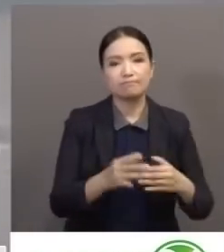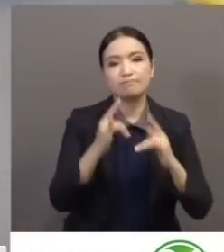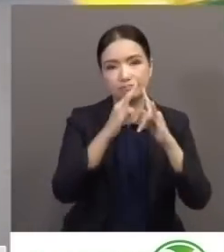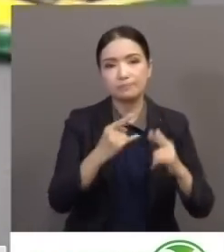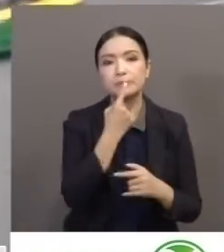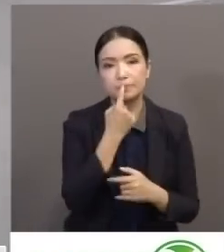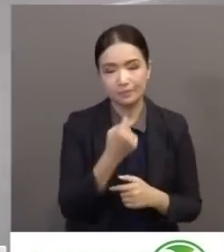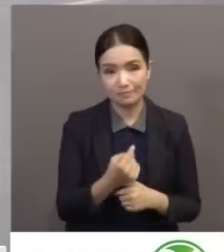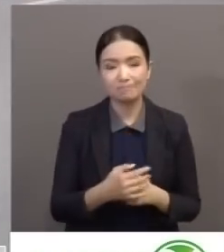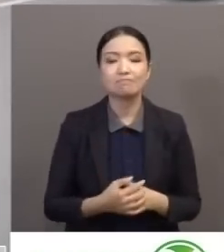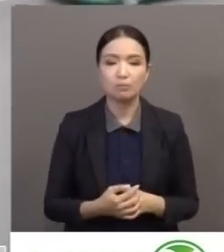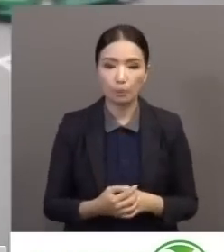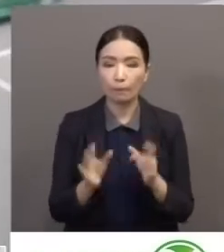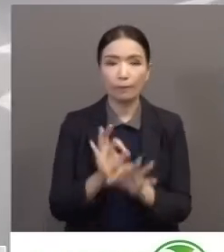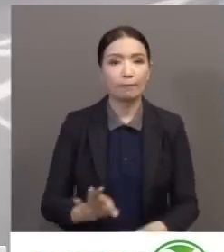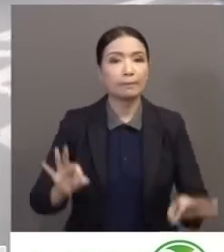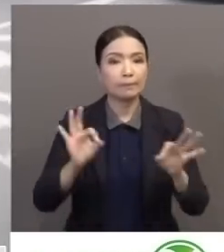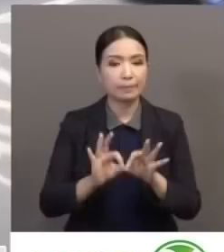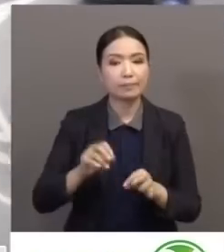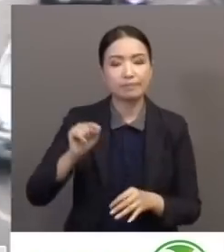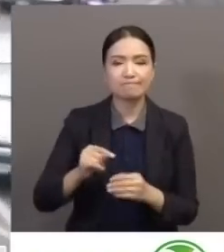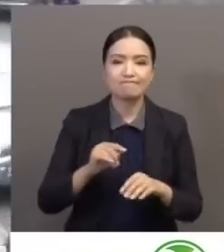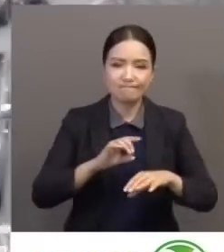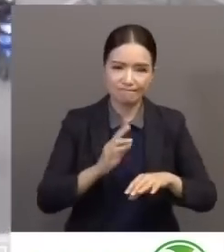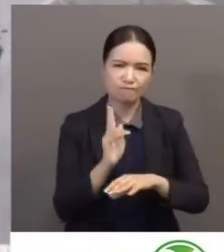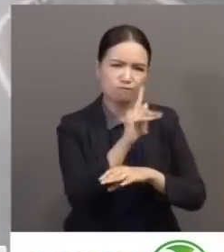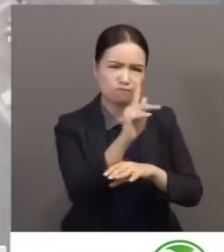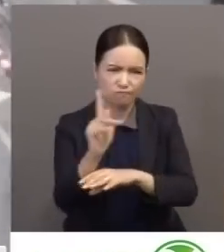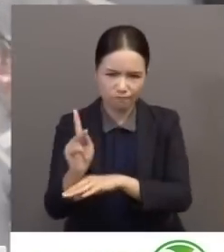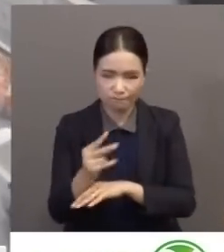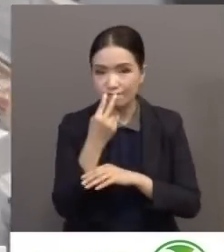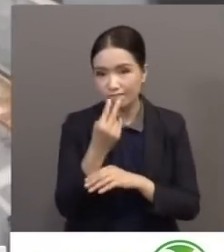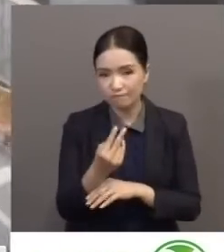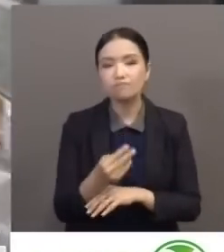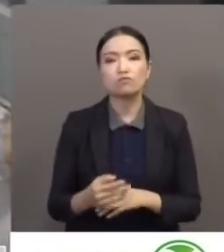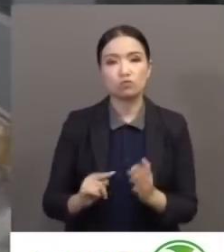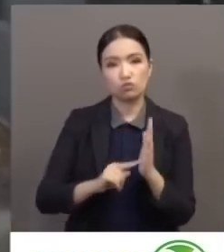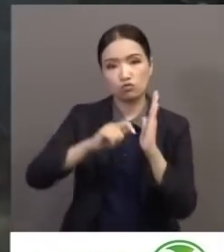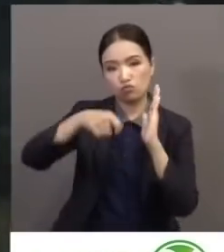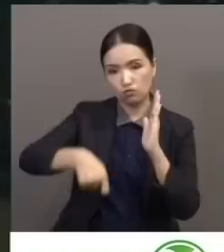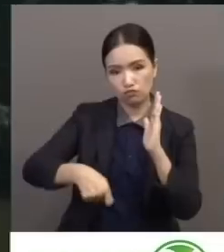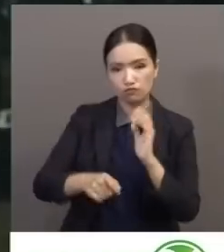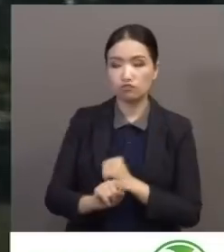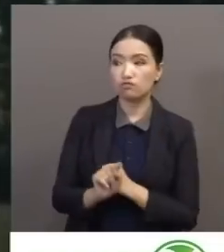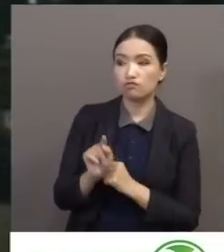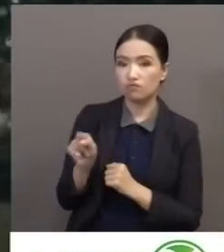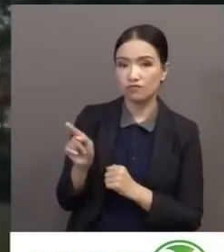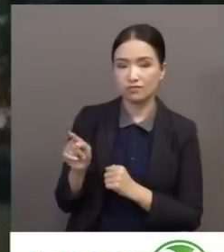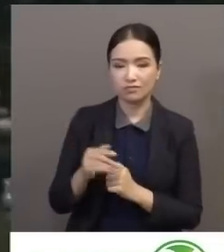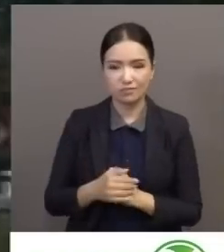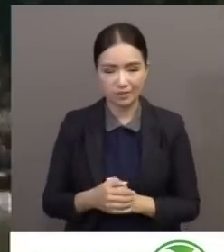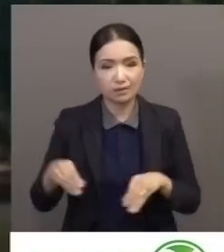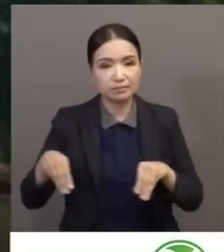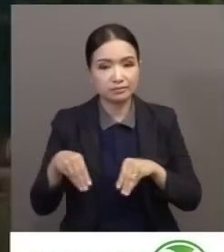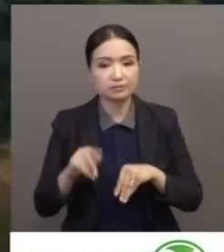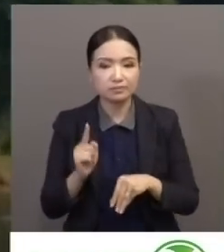ยค่ะไฮไลท์สำคัญนะคะก็คือพื้นที่สีเขียวขนาดใหญ่ค่ะคุณผู้ชมอย่างสวนลุมพินีอยู่ฝั่งตรงข้ามนี่เองค่ะและยัง